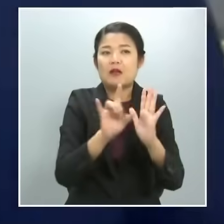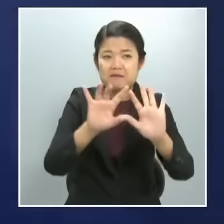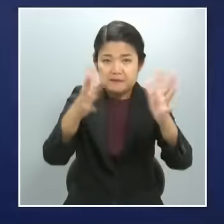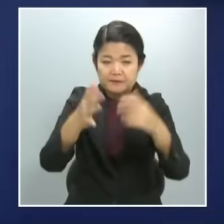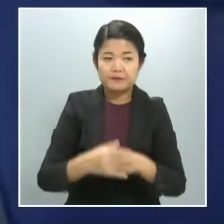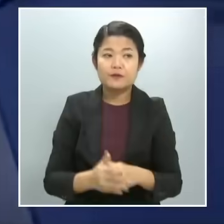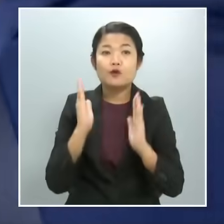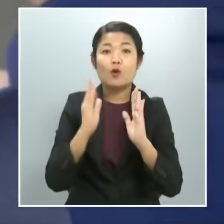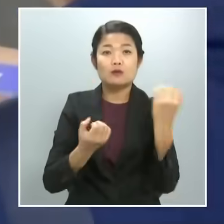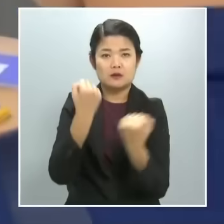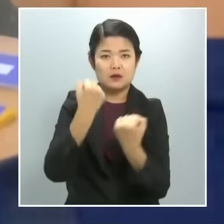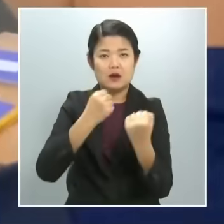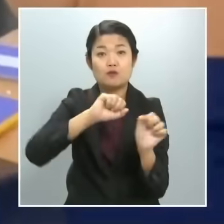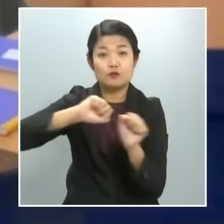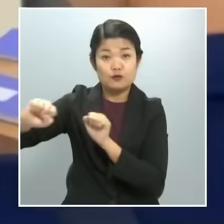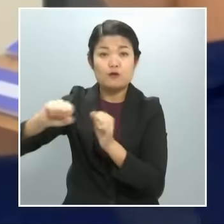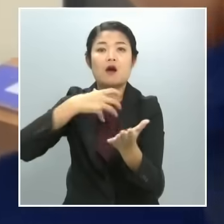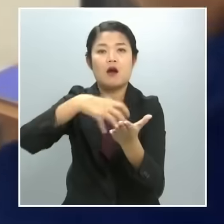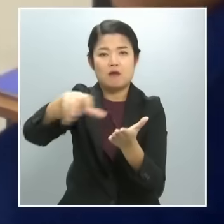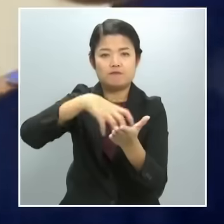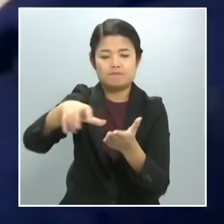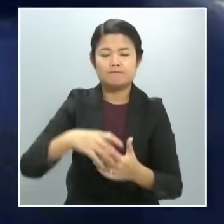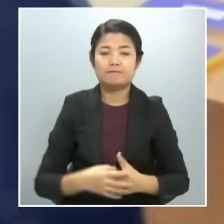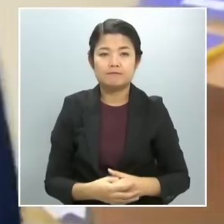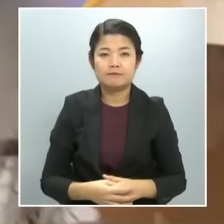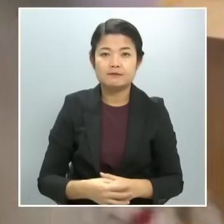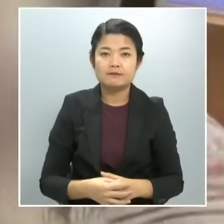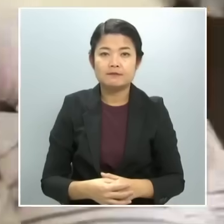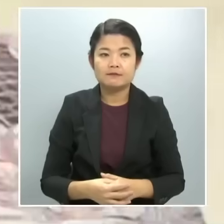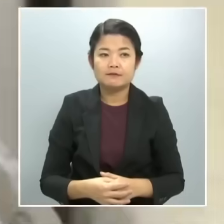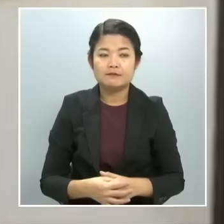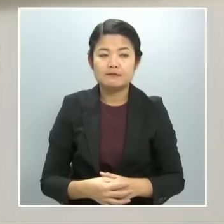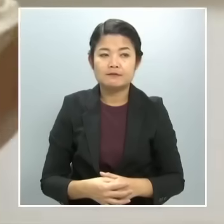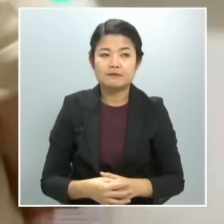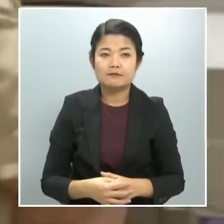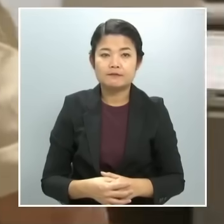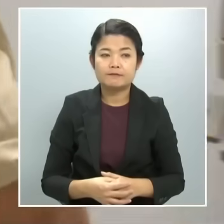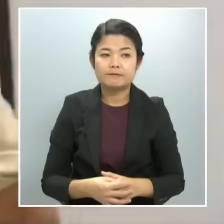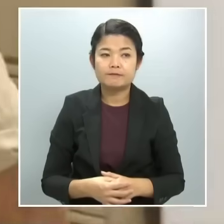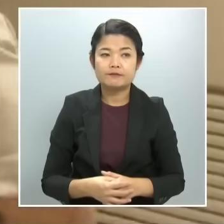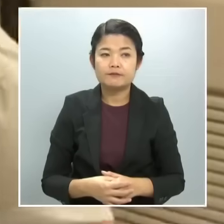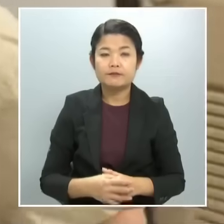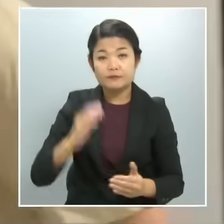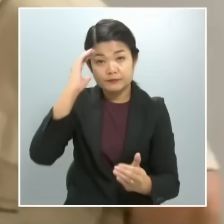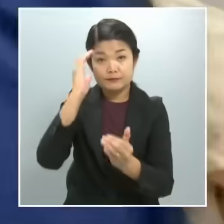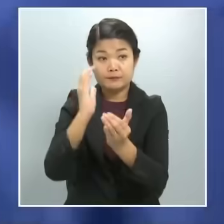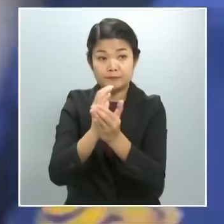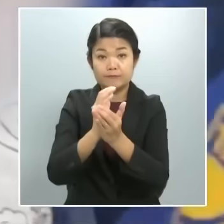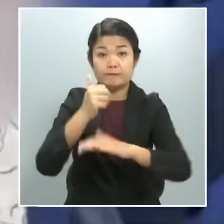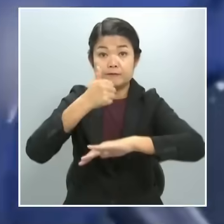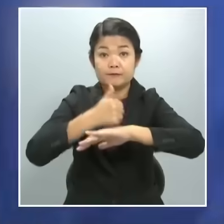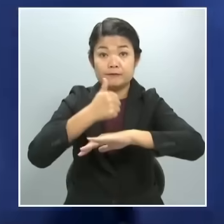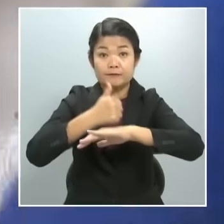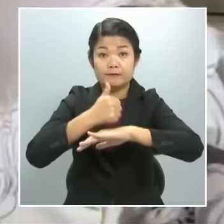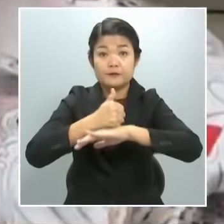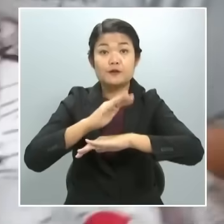นเด็ดให้การนี่คือในมุมของนเดชในมุมของณเดชในมุมของนเดชค่ะลองฟังเสียงตำรวจก่อนนะคะผู้กำกับของสพ